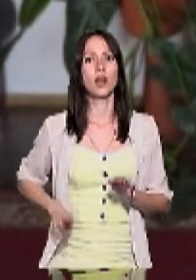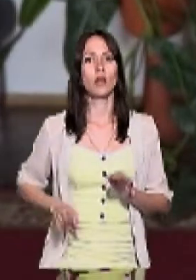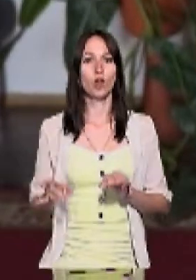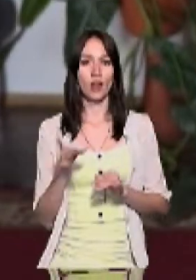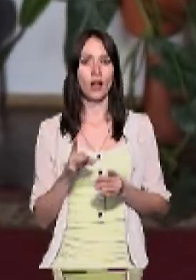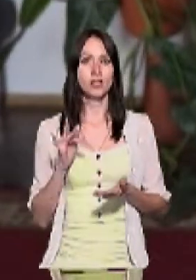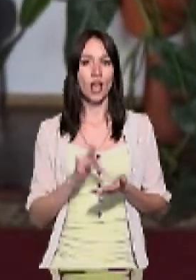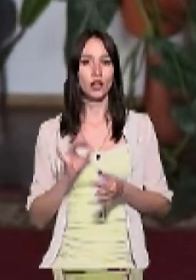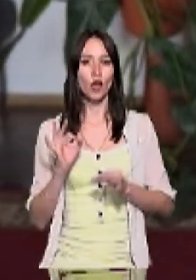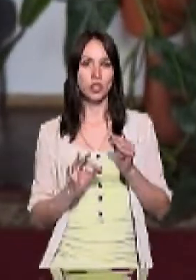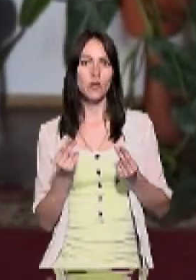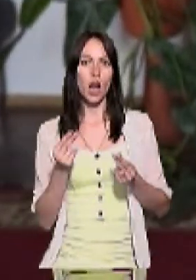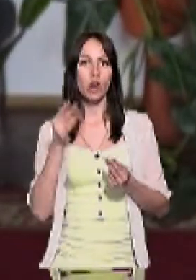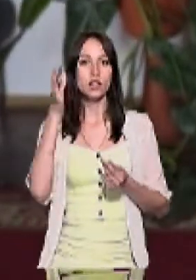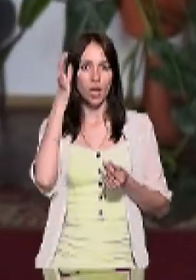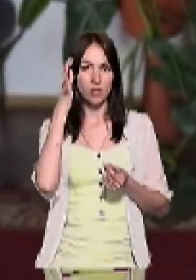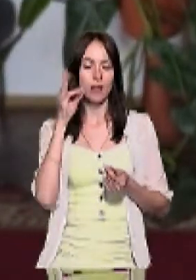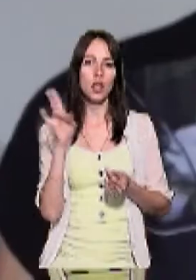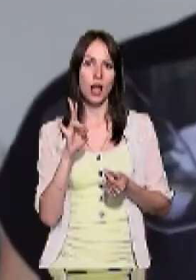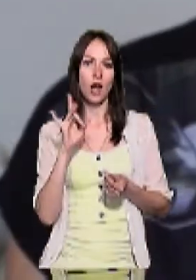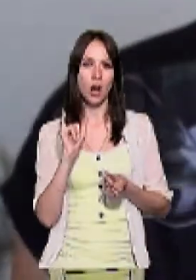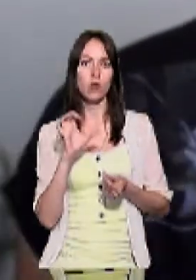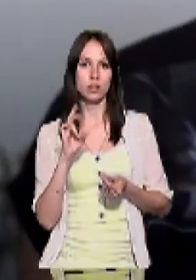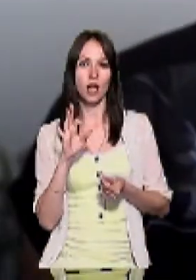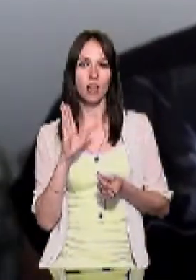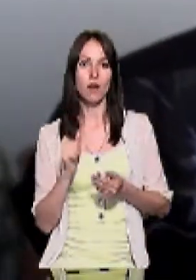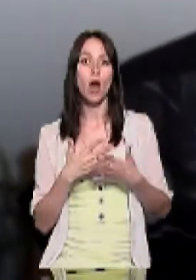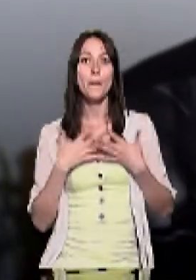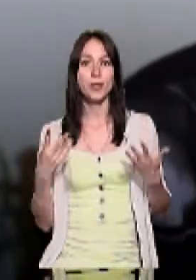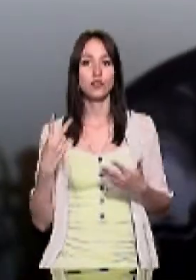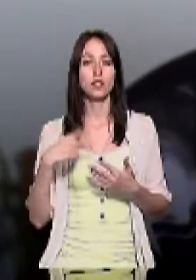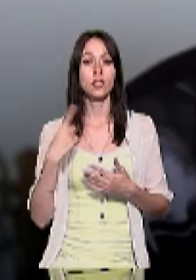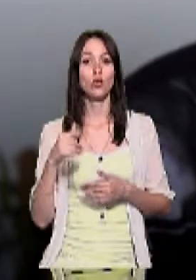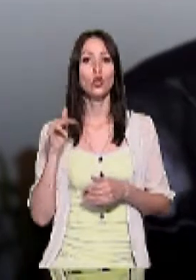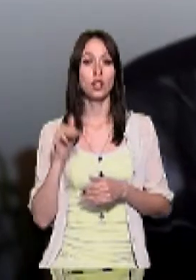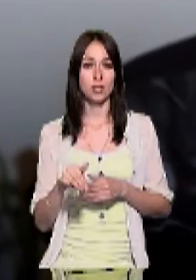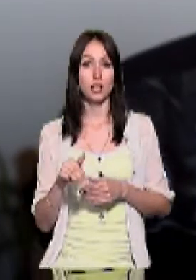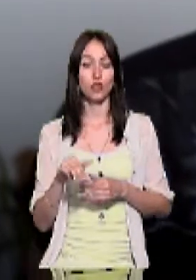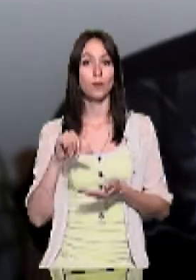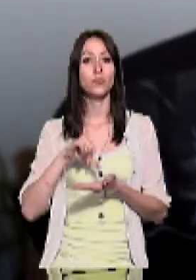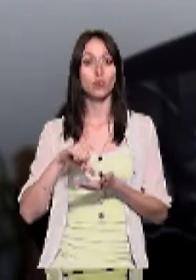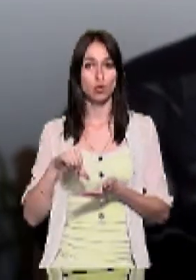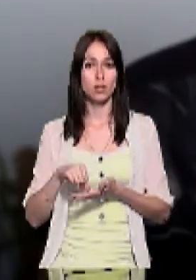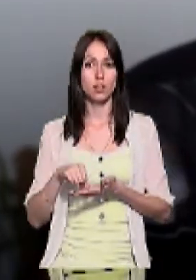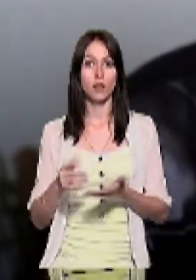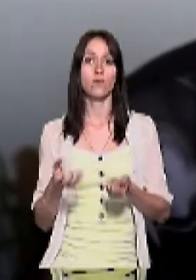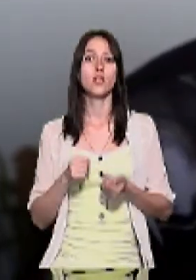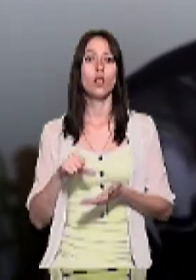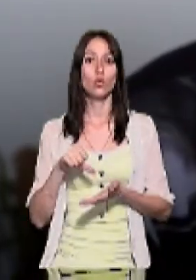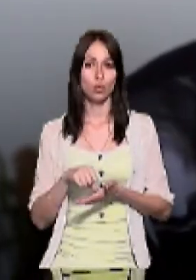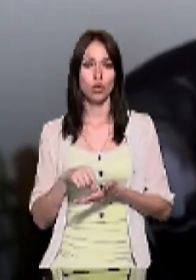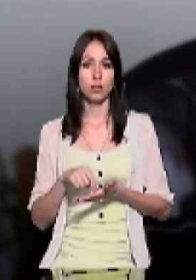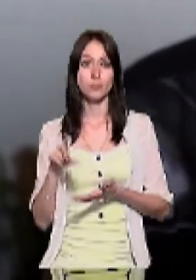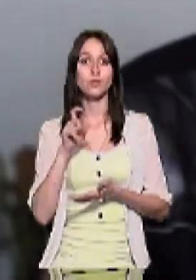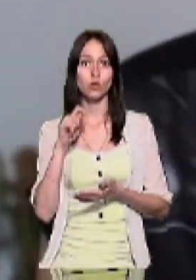регіонального центру оцінювання якості освіти Наталія Русанова. Більше 21 тисячі учасників взяли участь